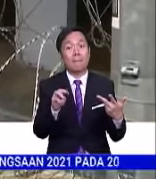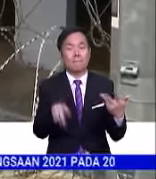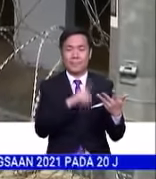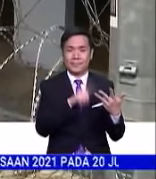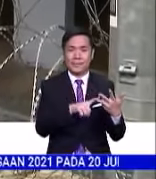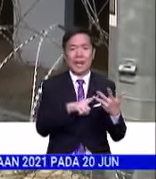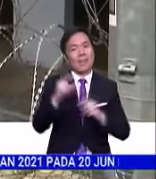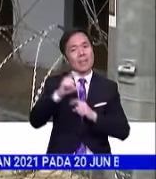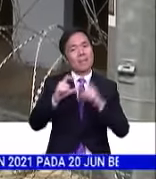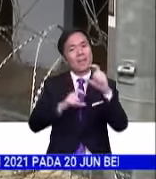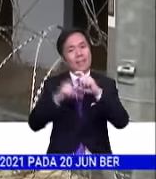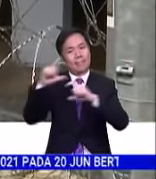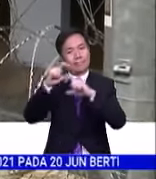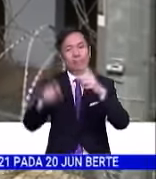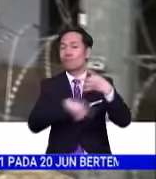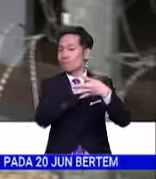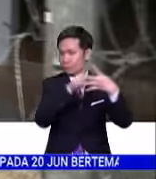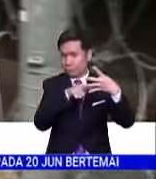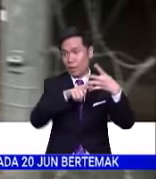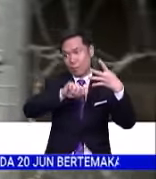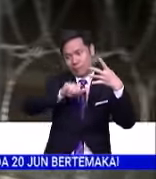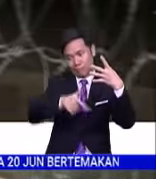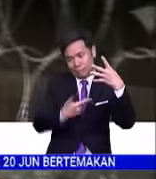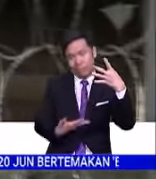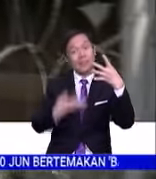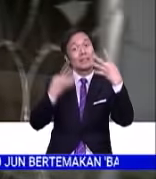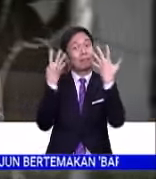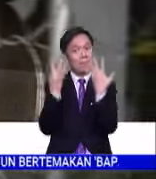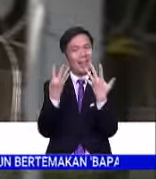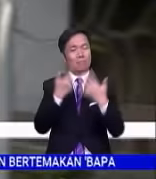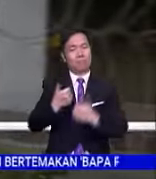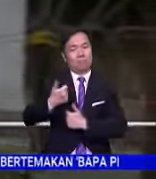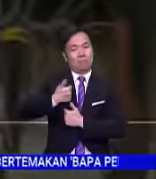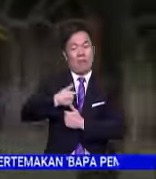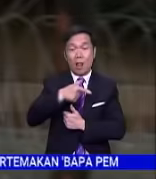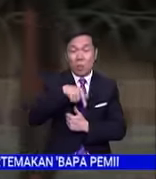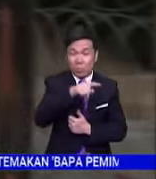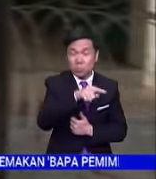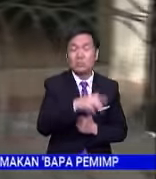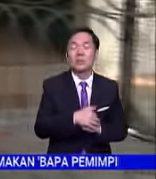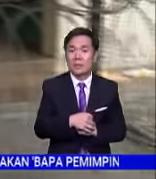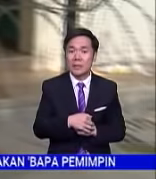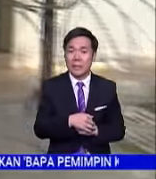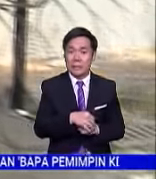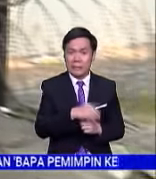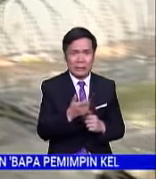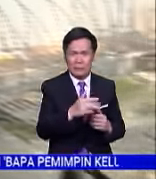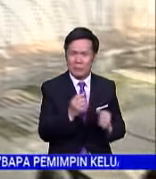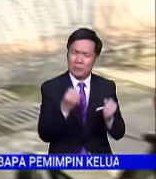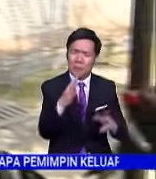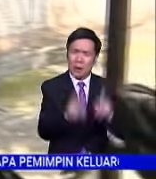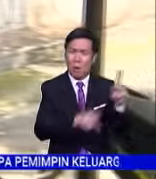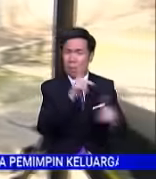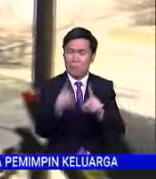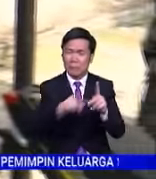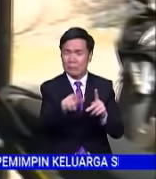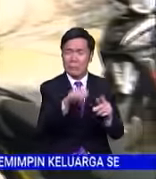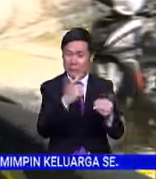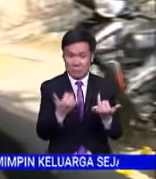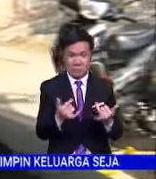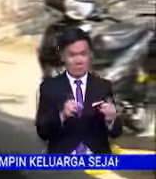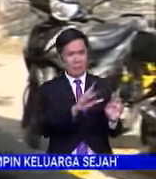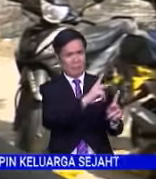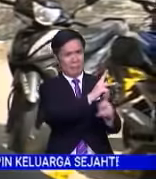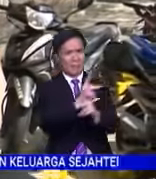Dewan Bandaraya Kuala Lumpur. Penduduk di perumahan berdensiti tinggi ini dituntut bekerjasama demi keselamatan